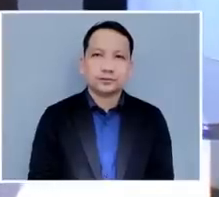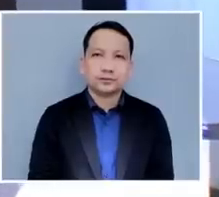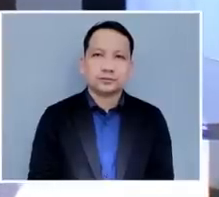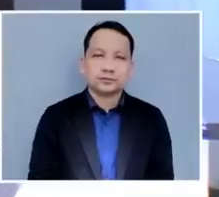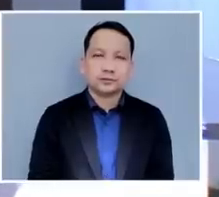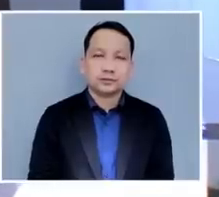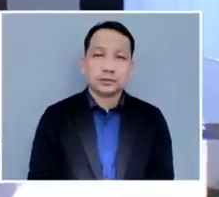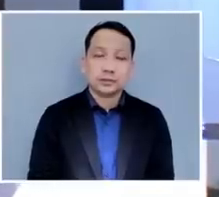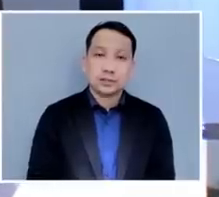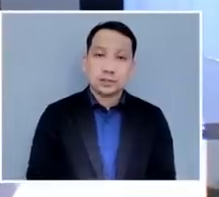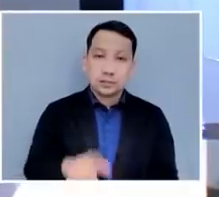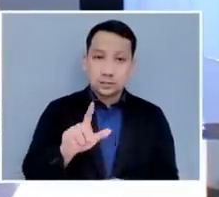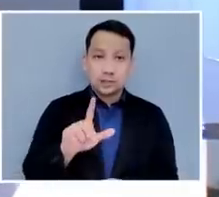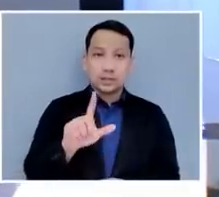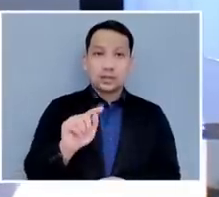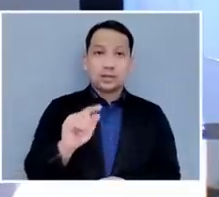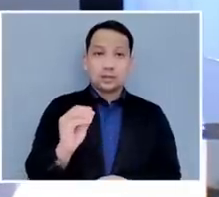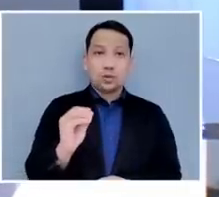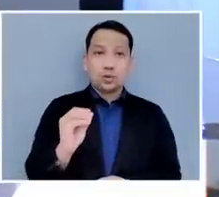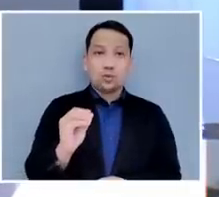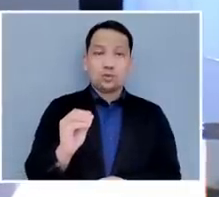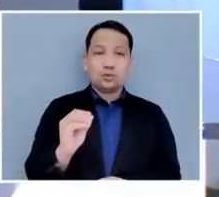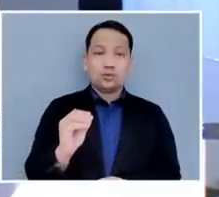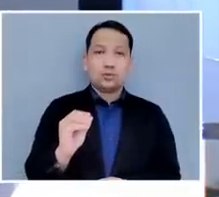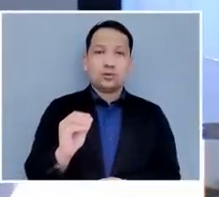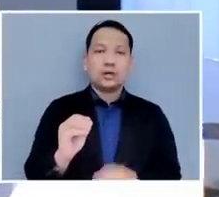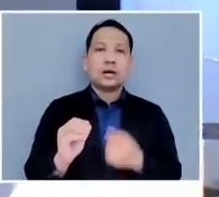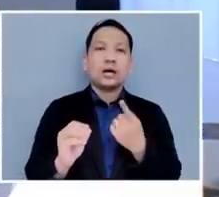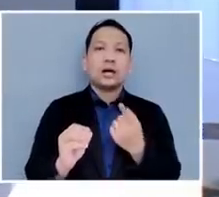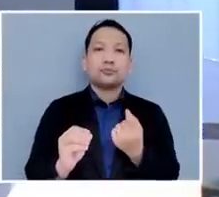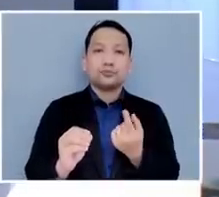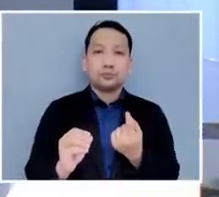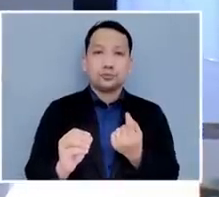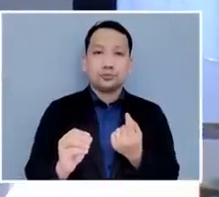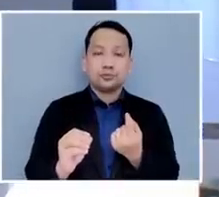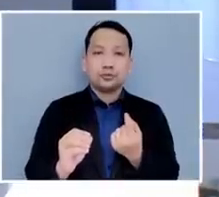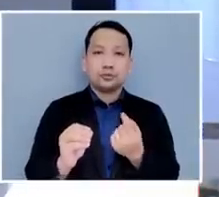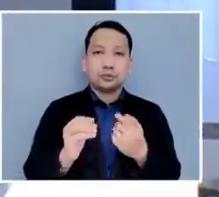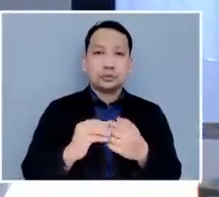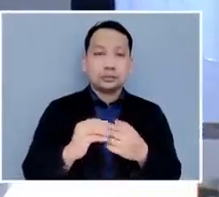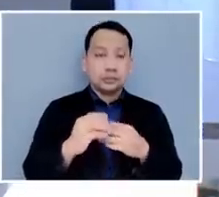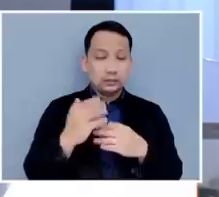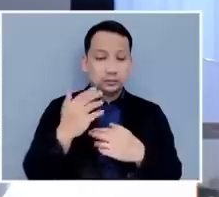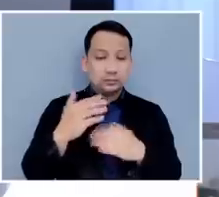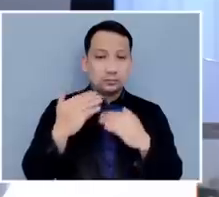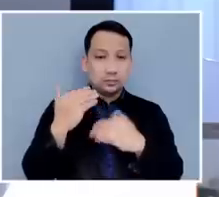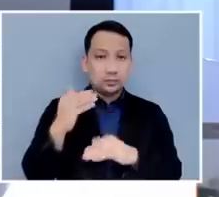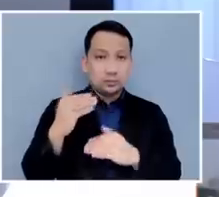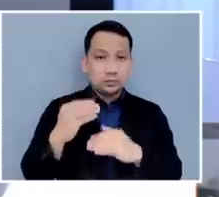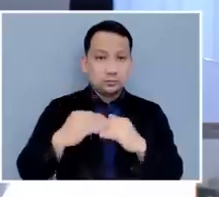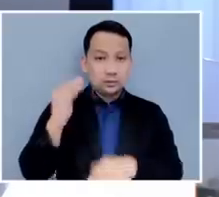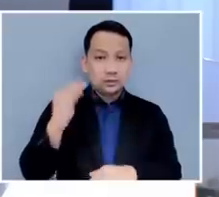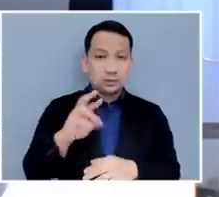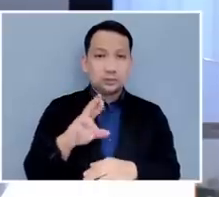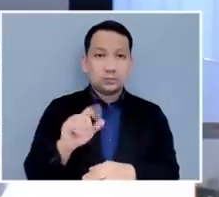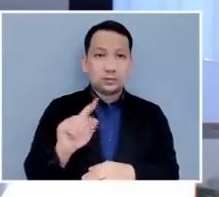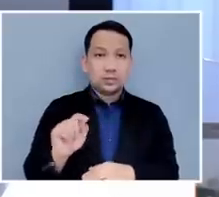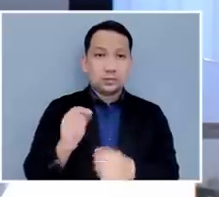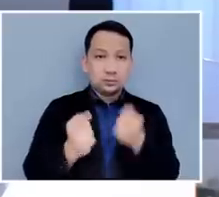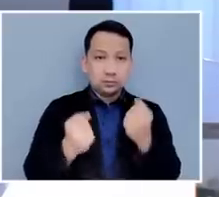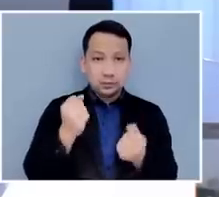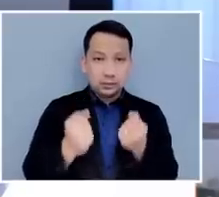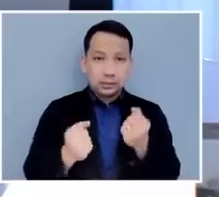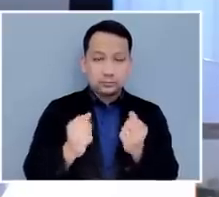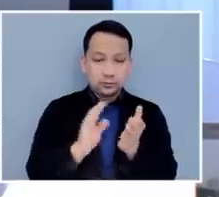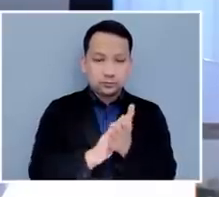Nagtakda ang Land Transportation Office o LTO ng maximum rate na singil sa mga driving schools matapos makatanggap